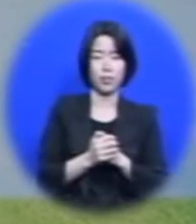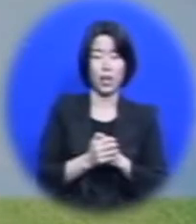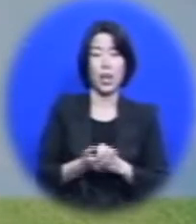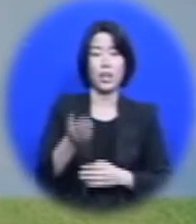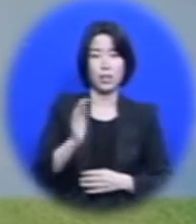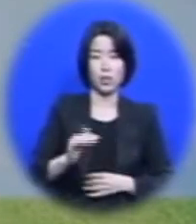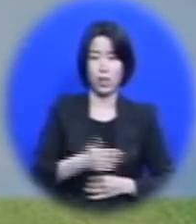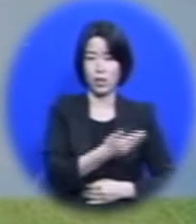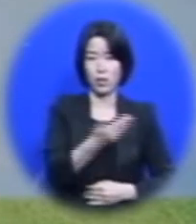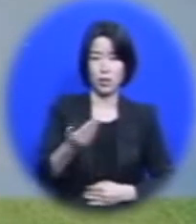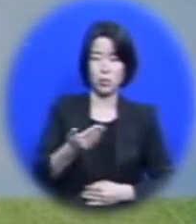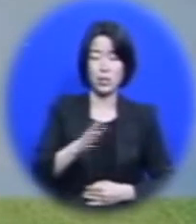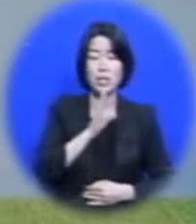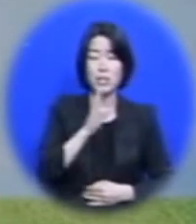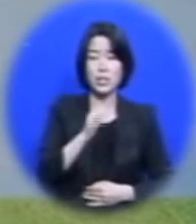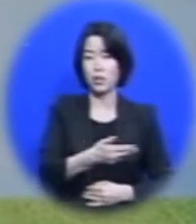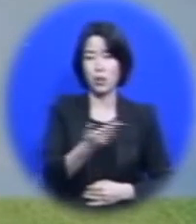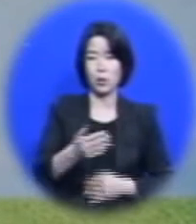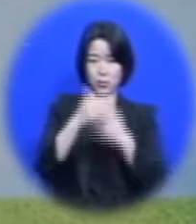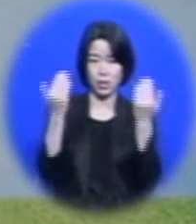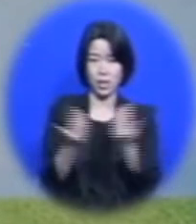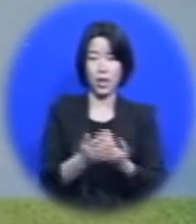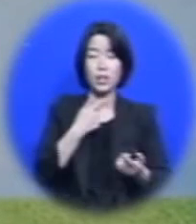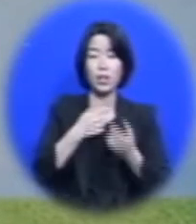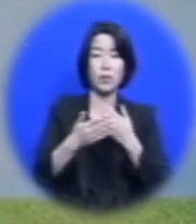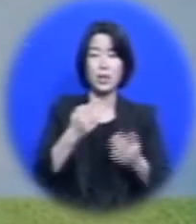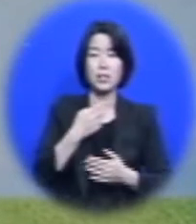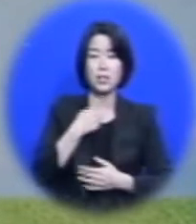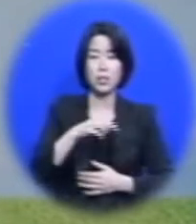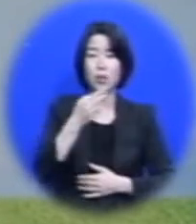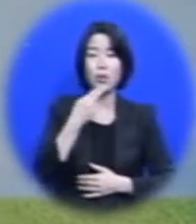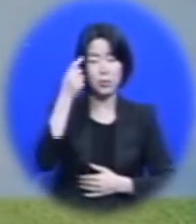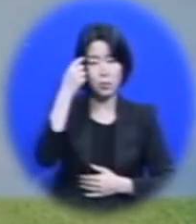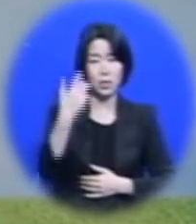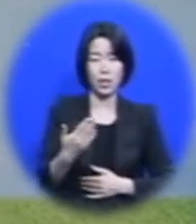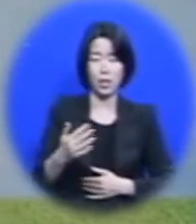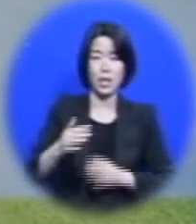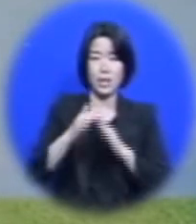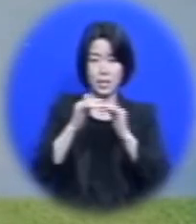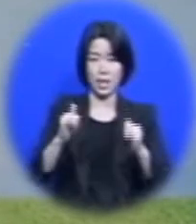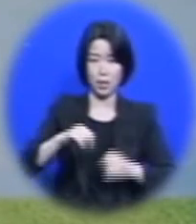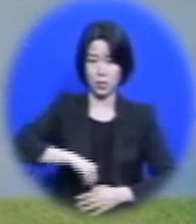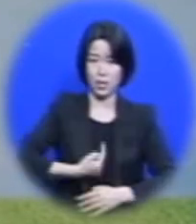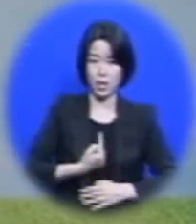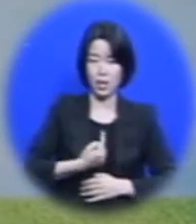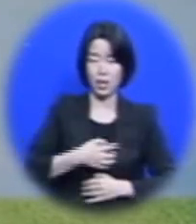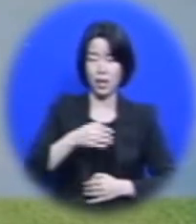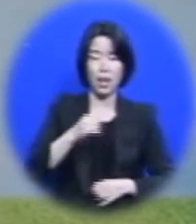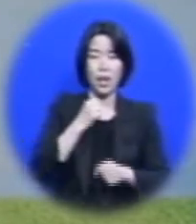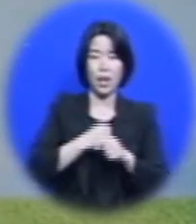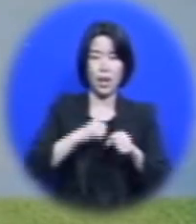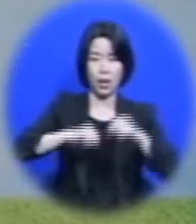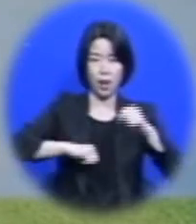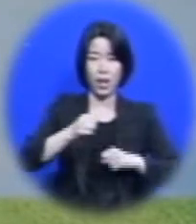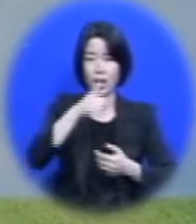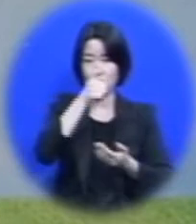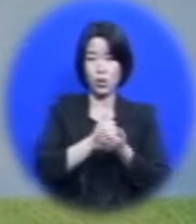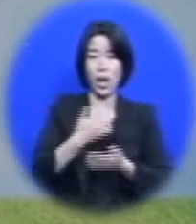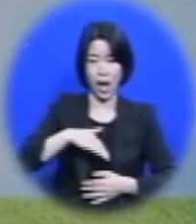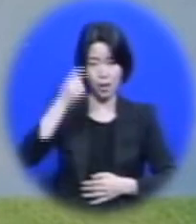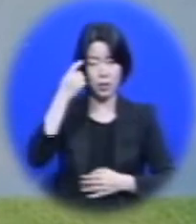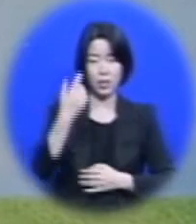그러나 여러분, 실제로 여러분이 다 경험해보지 않았습니까? 사람들은 자기가 지은 죄를 압니까? 자기가